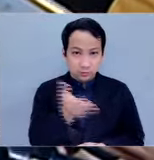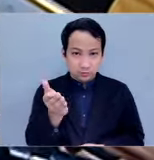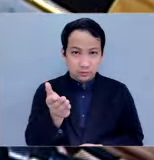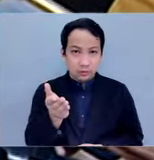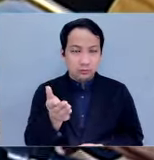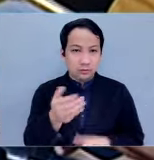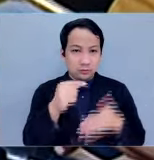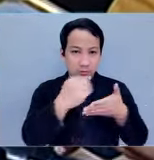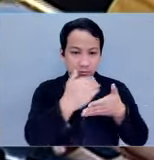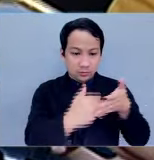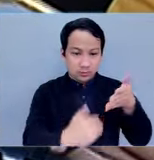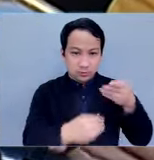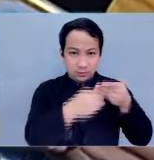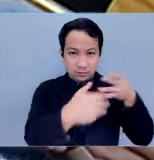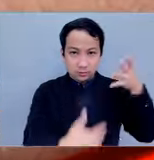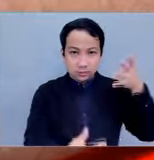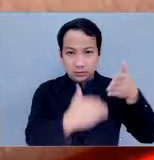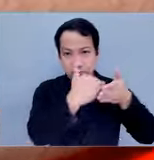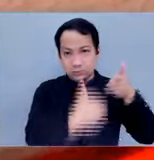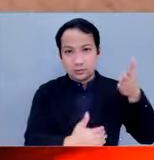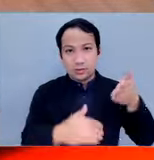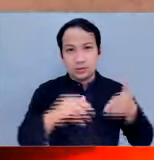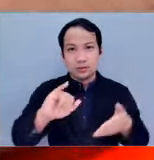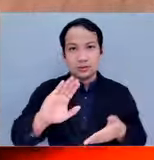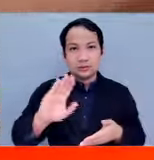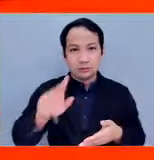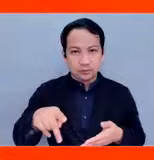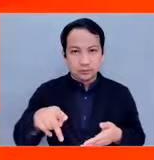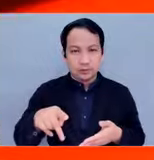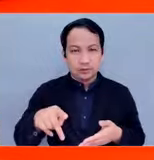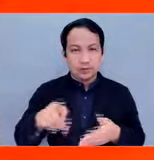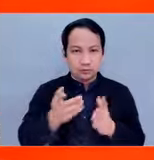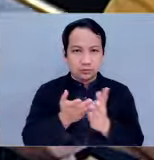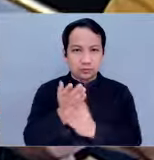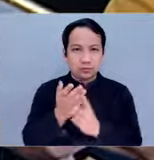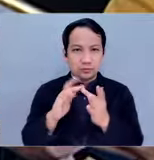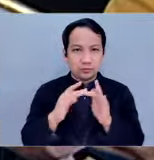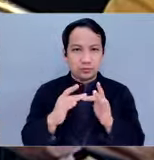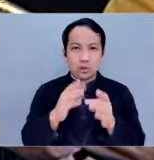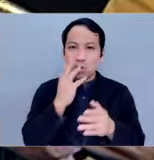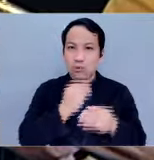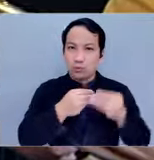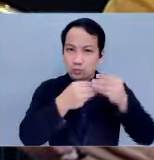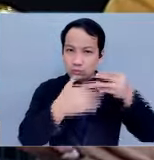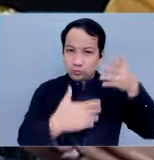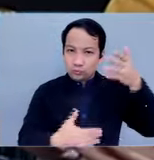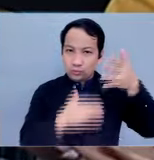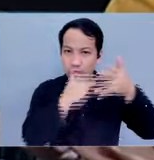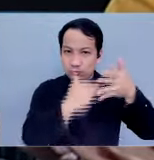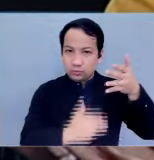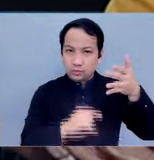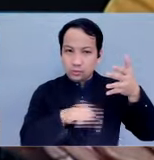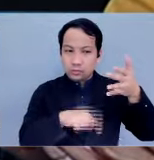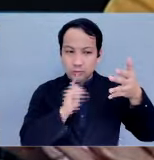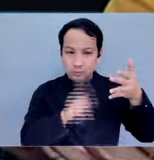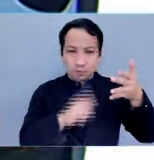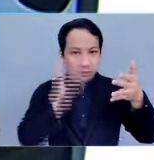na IBP. Ito through internet lang, makikita na natin kung yan ba talagang abogado na yan ay